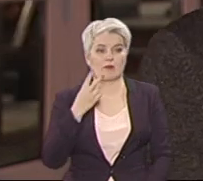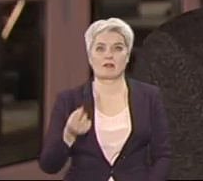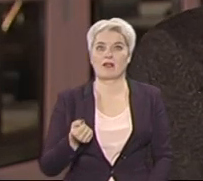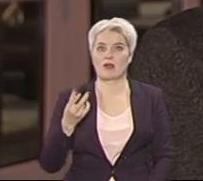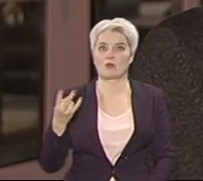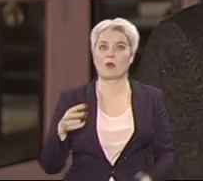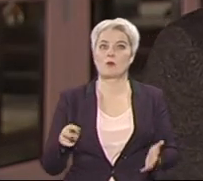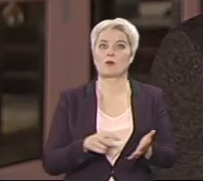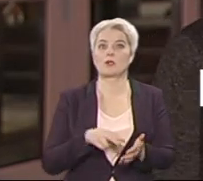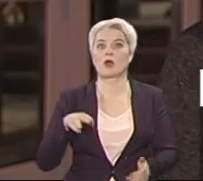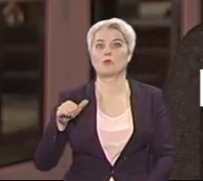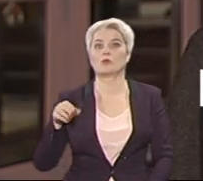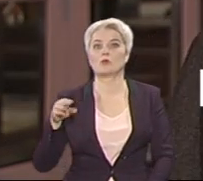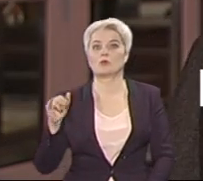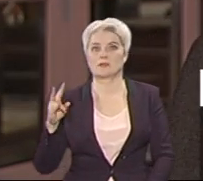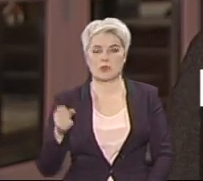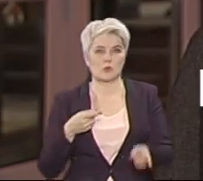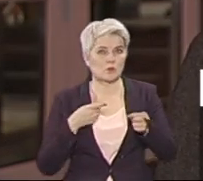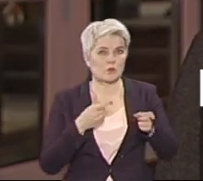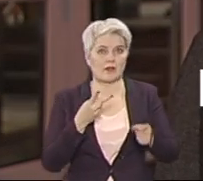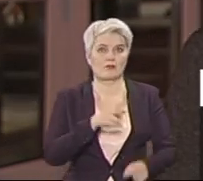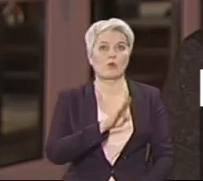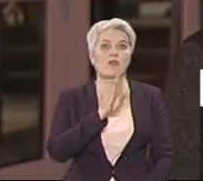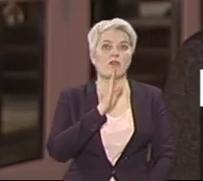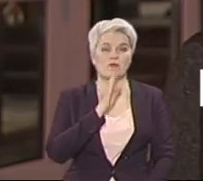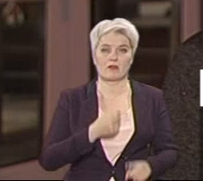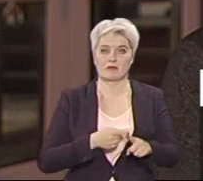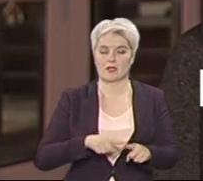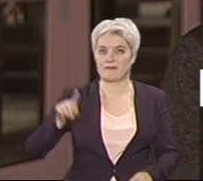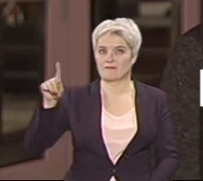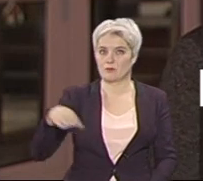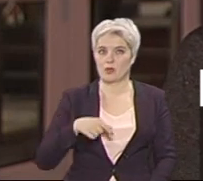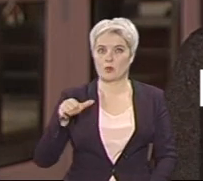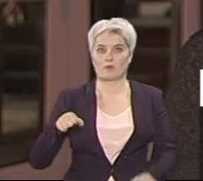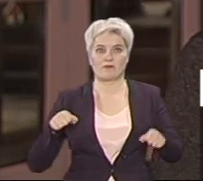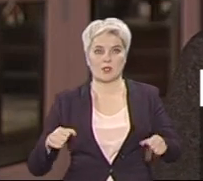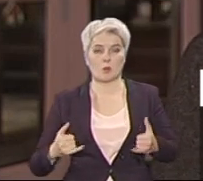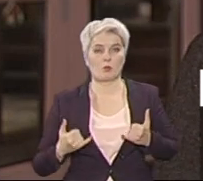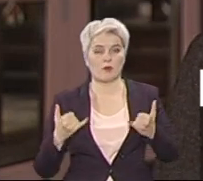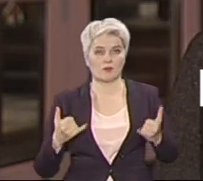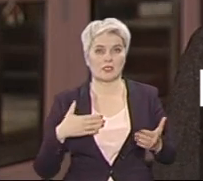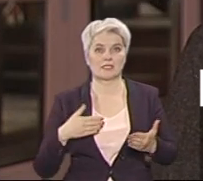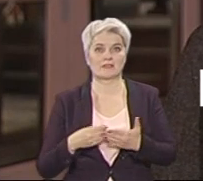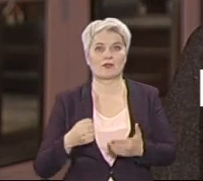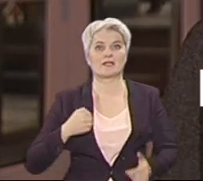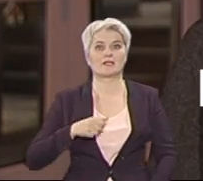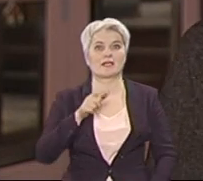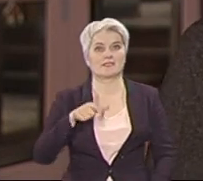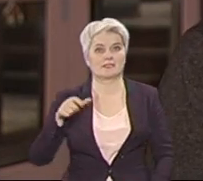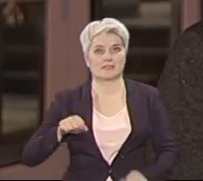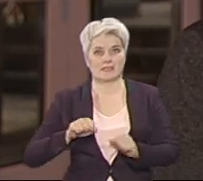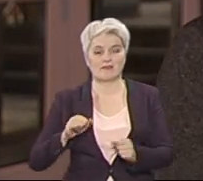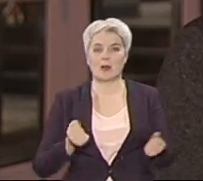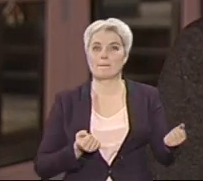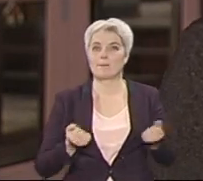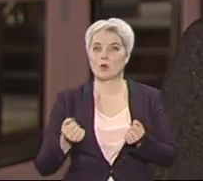треба боятися Путіна, щоб цькувати двох дівчат, які вимагають від цієї влади поважати своїх захисників і боротися проти